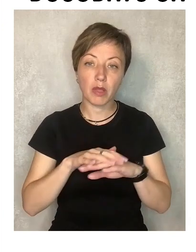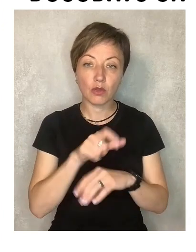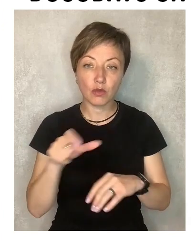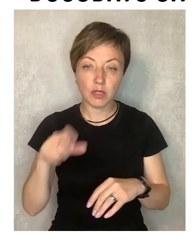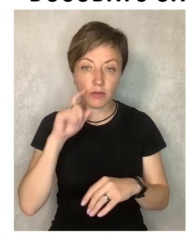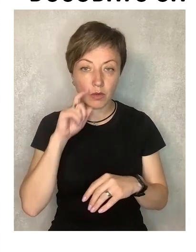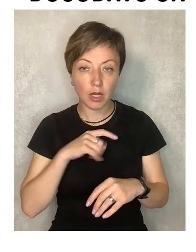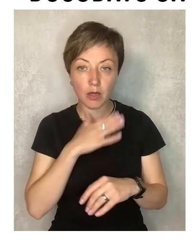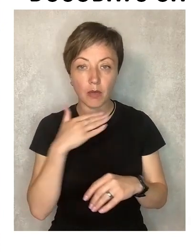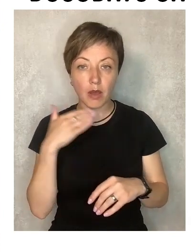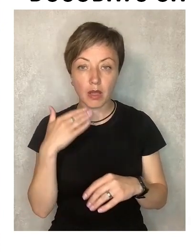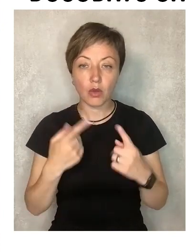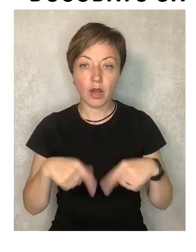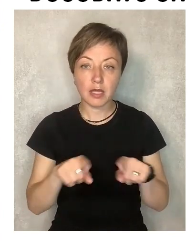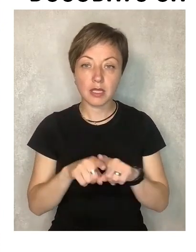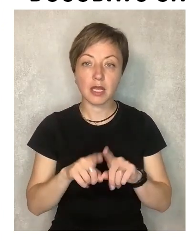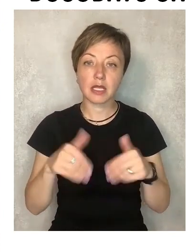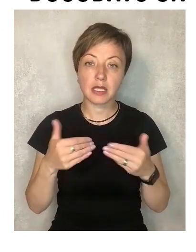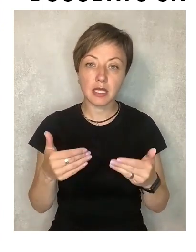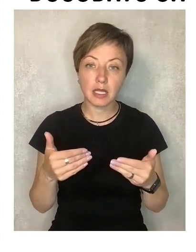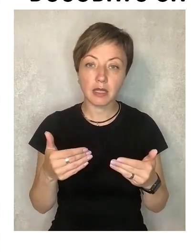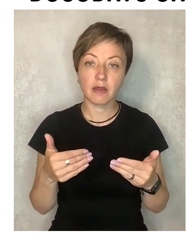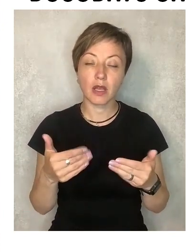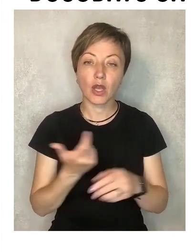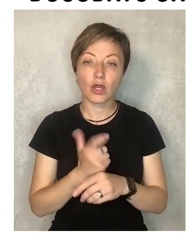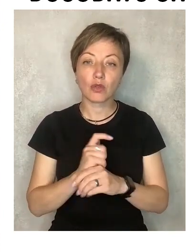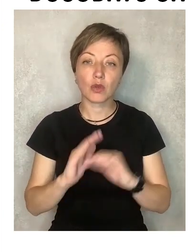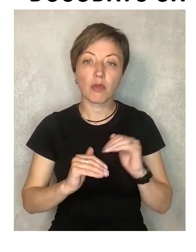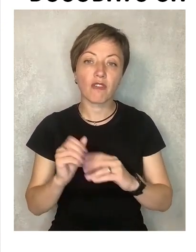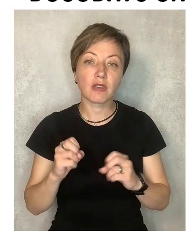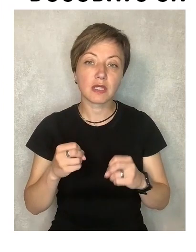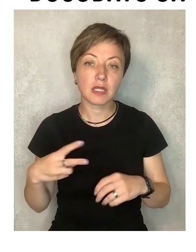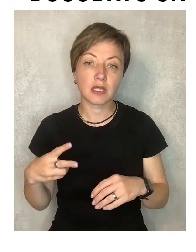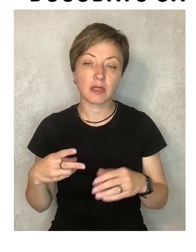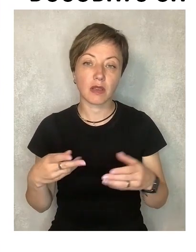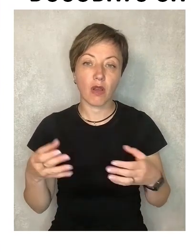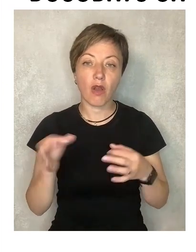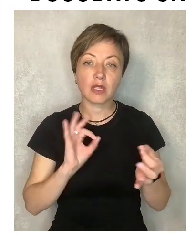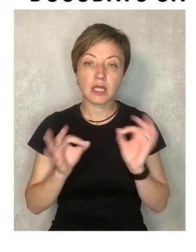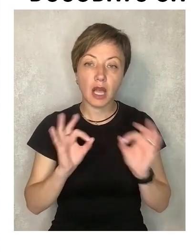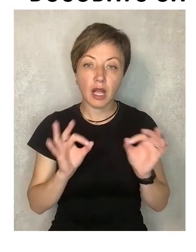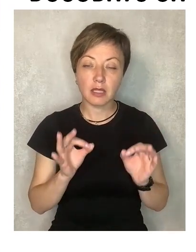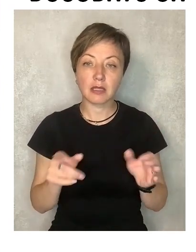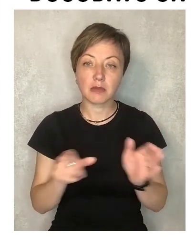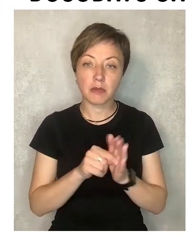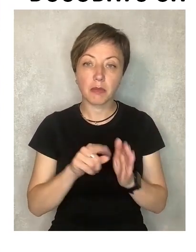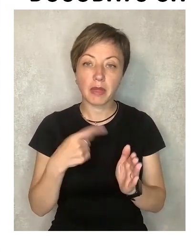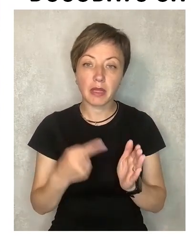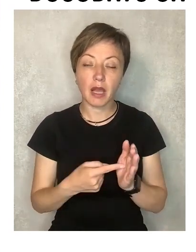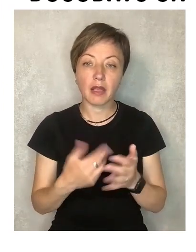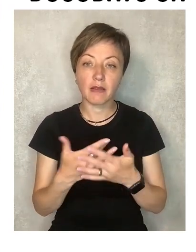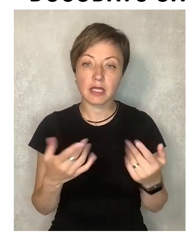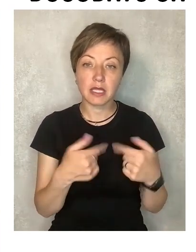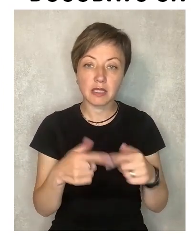багато організацій, ініціатив вже дуже професійно, як консалтинг, працюють з певними питаннями в різних сферах.